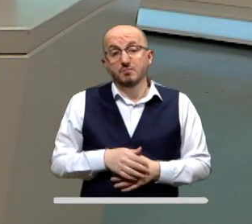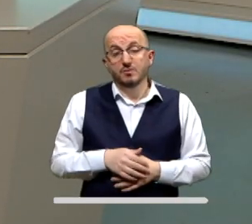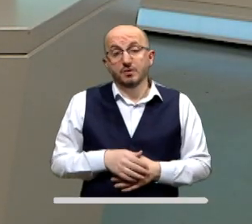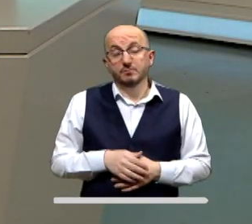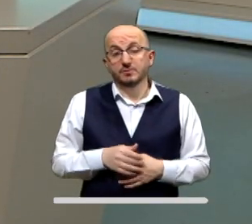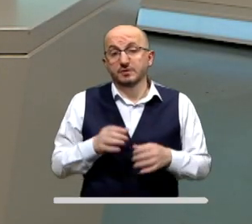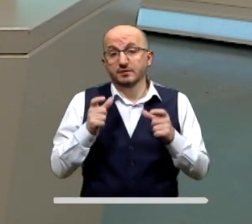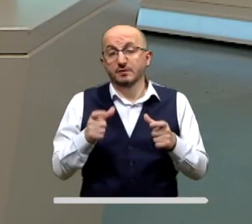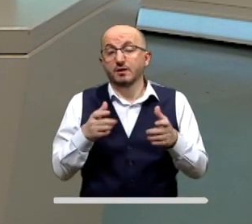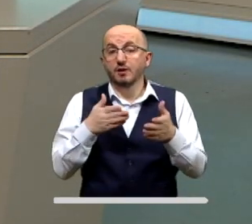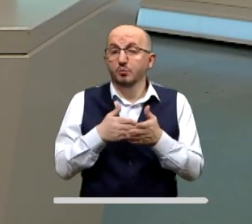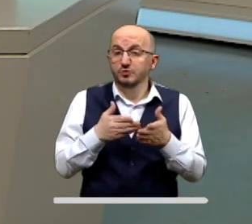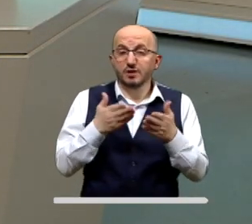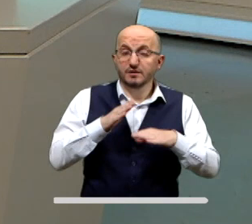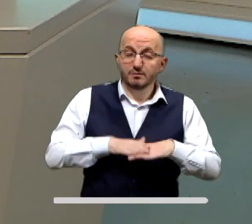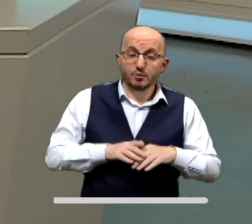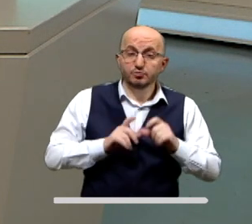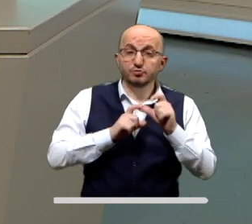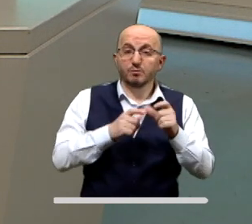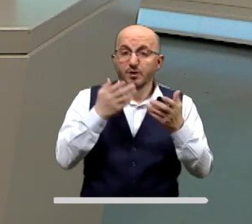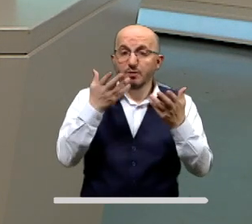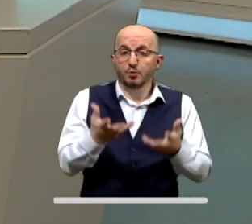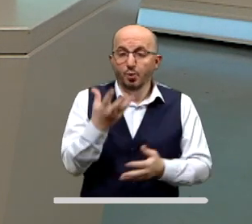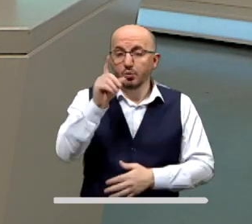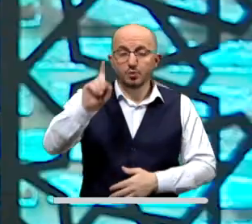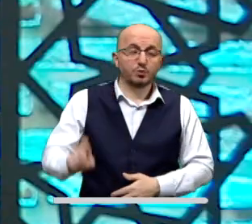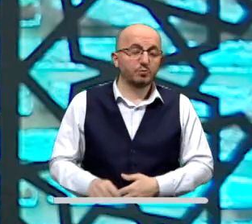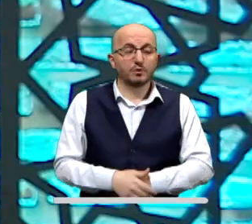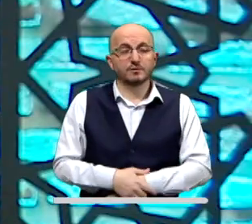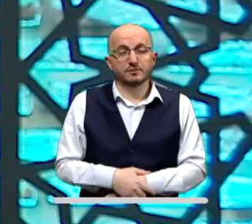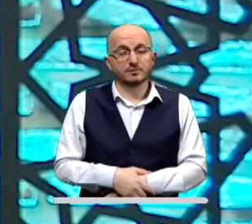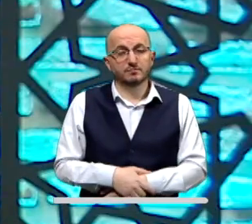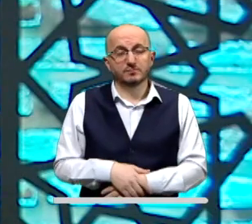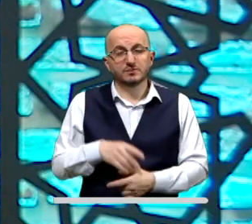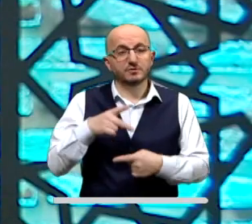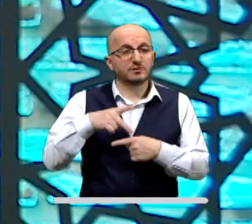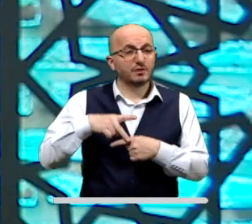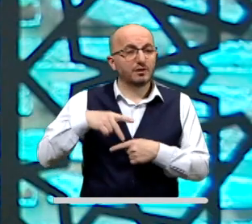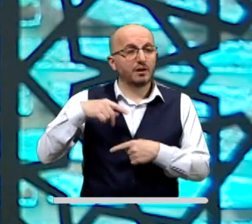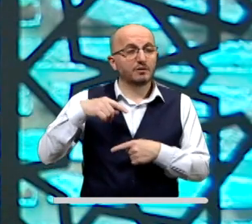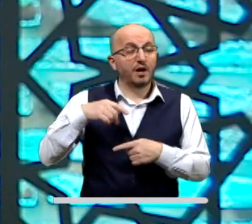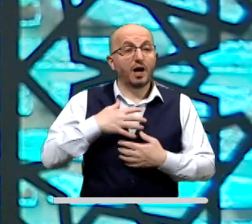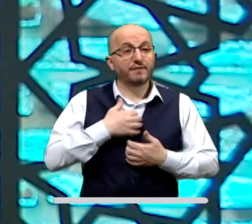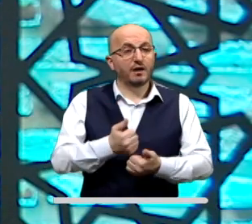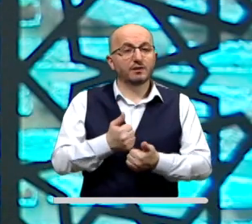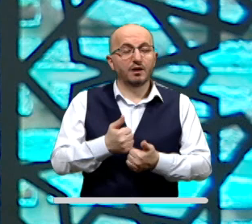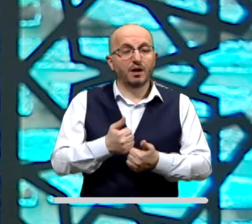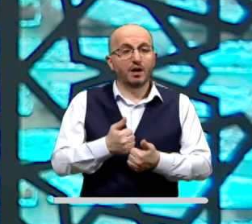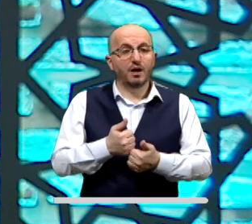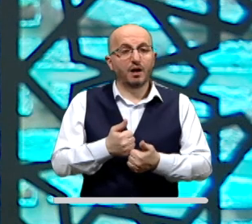biz müracaat edeceğiz onun için danışmak istedim kabul olur mu yani bunu zekat cihetiyle falan mı yapmak istiyorsun